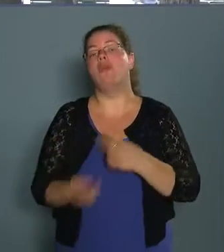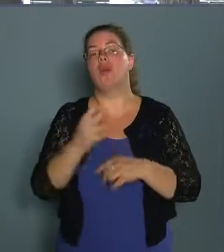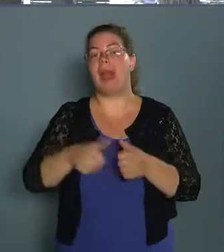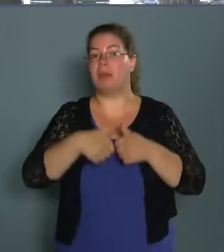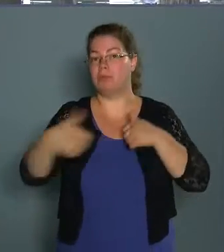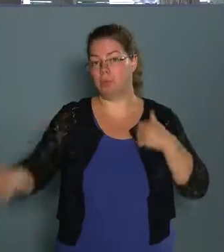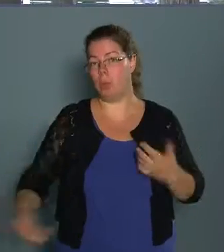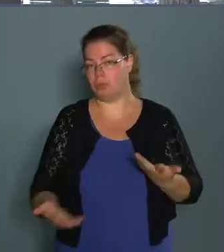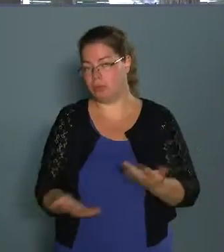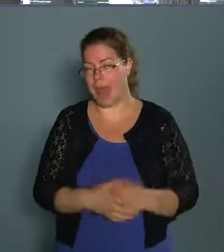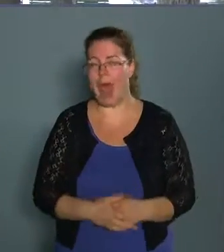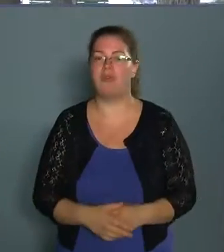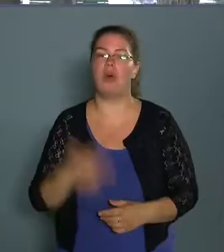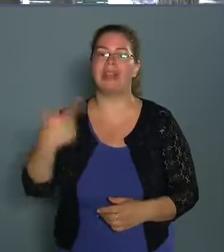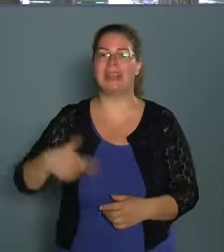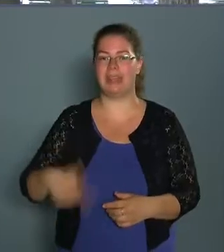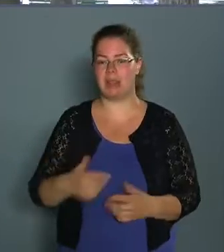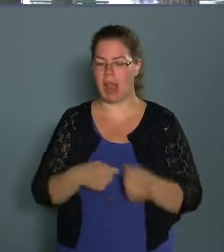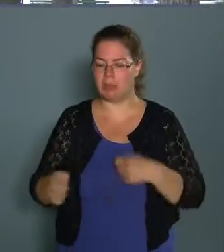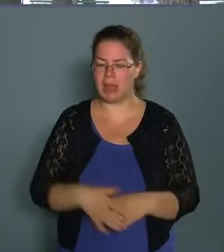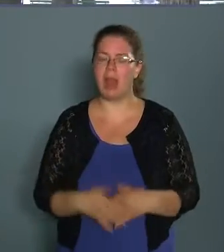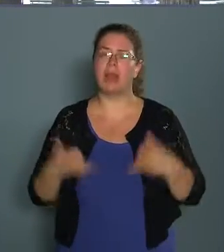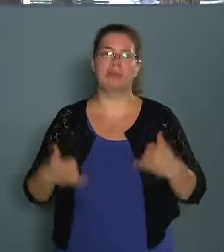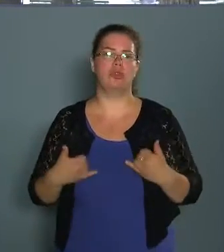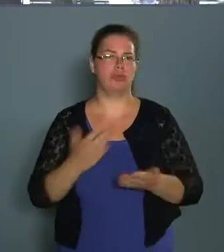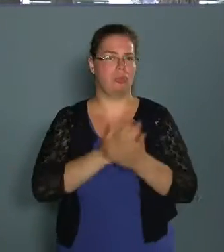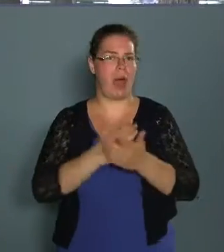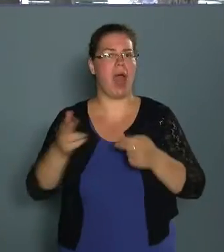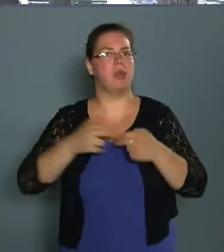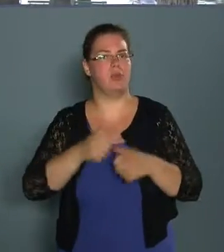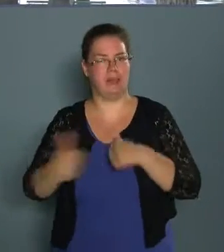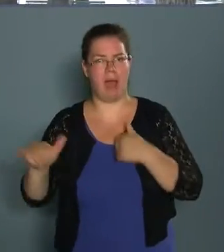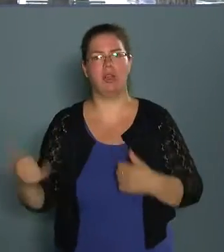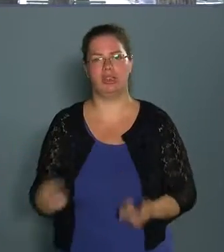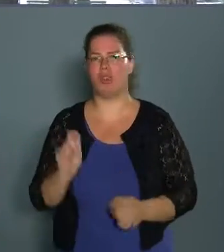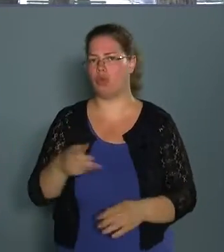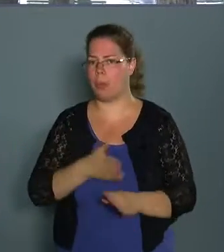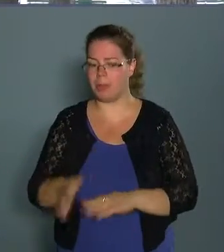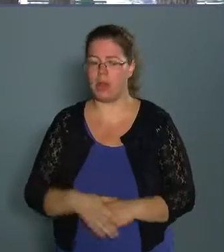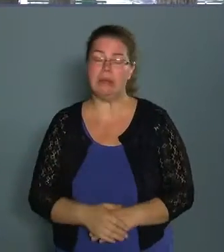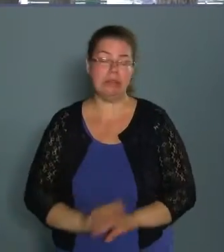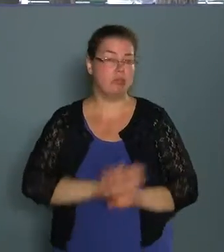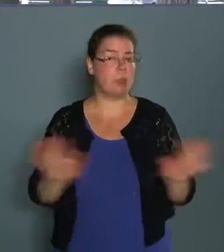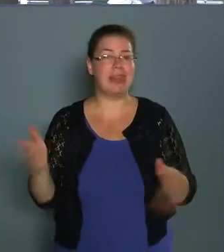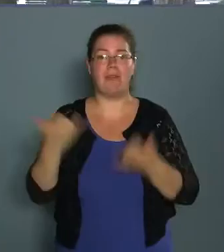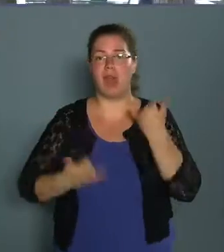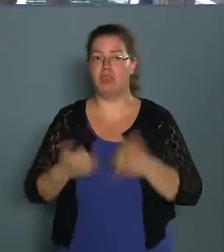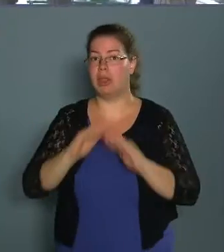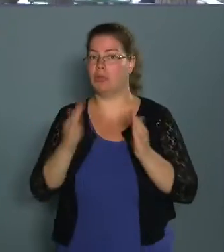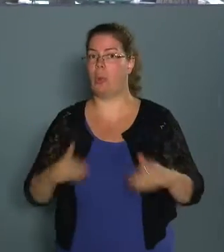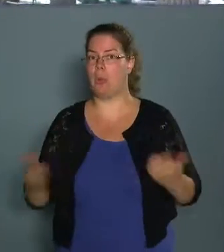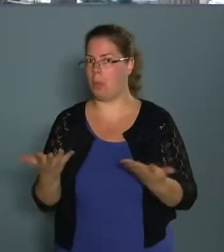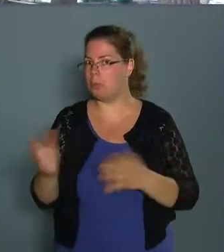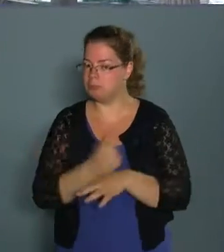távon, 2000 méteren. Az idei évben már rövid távon is általában áldöntőbe jutottunk, illetve szinte minden versenyen